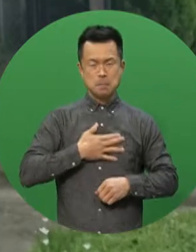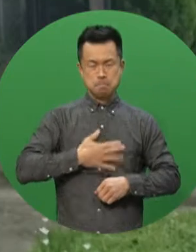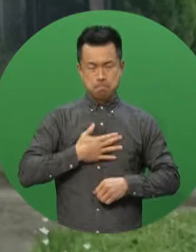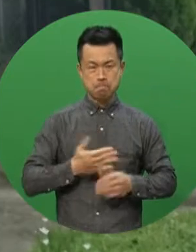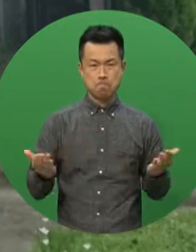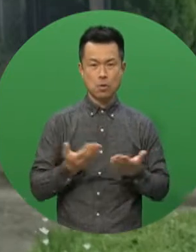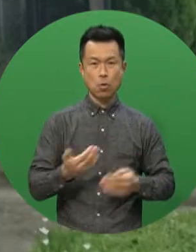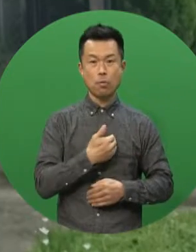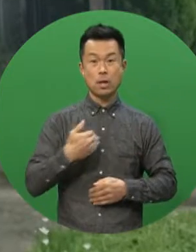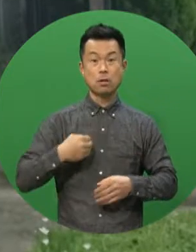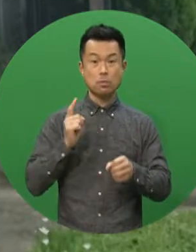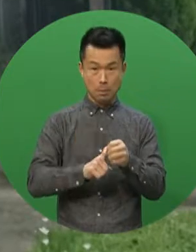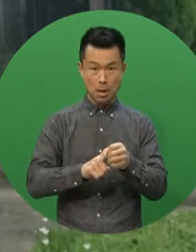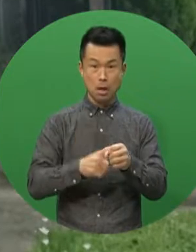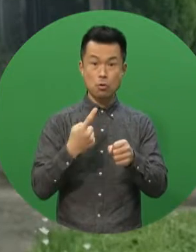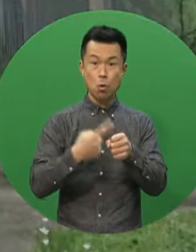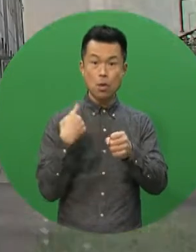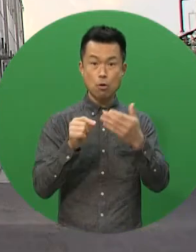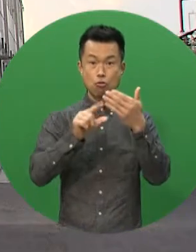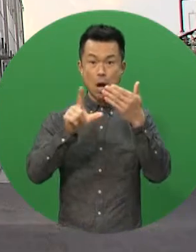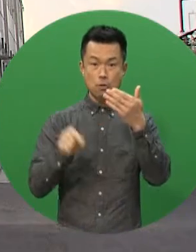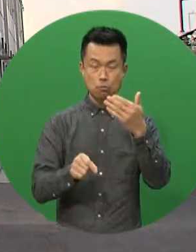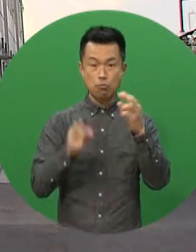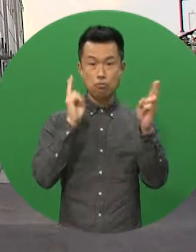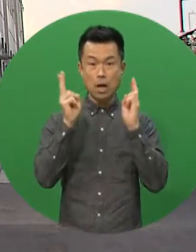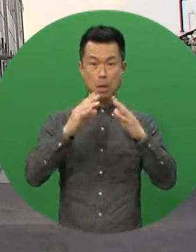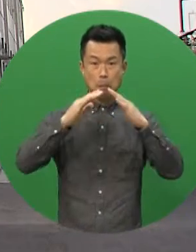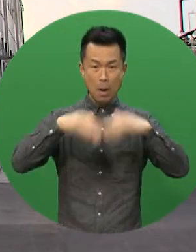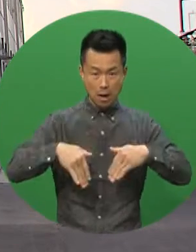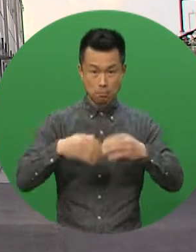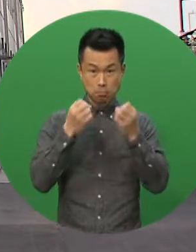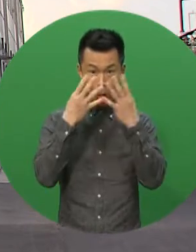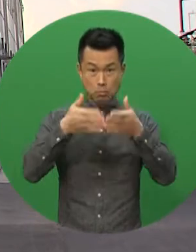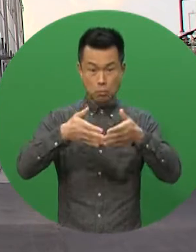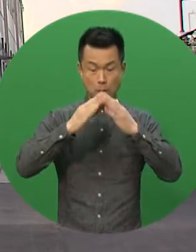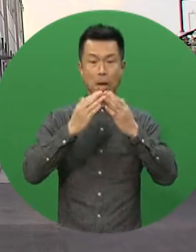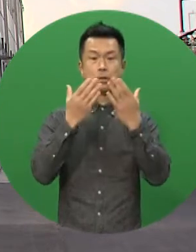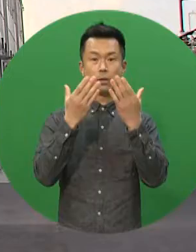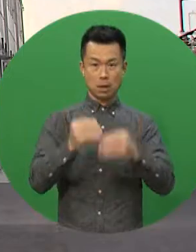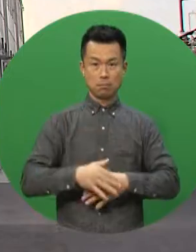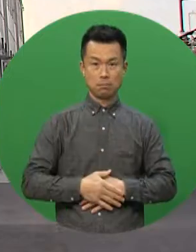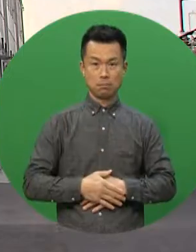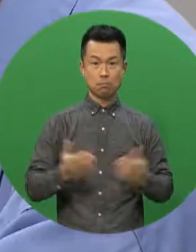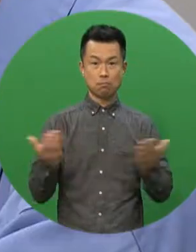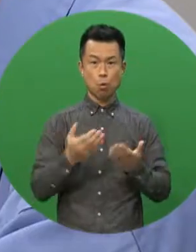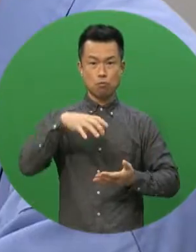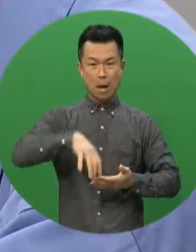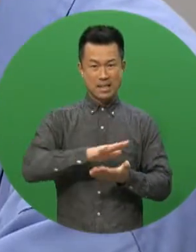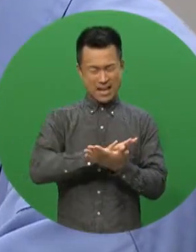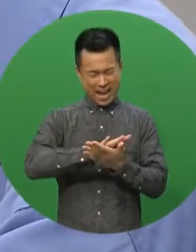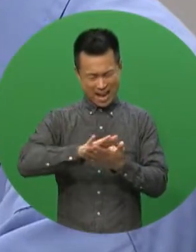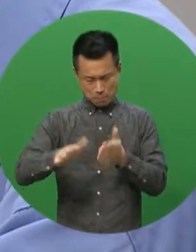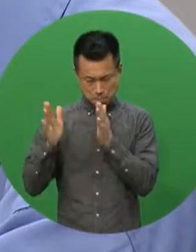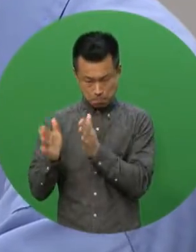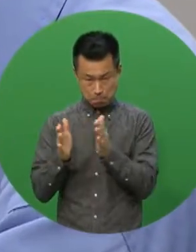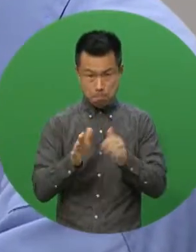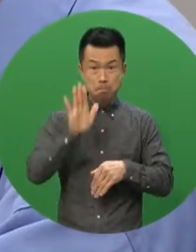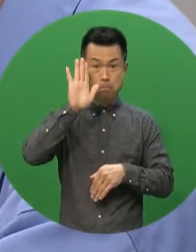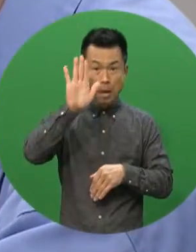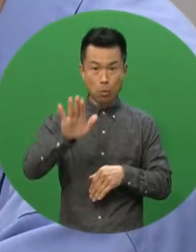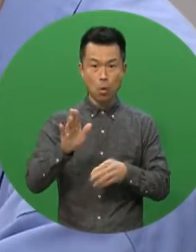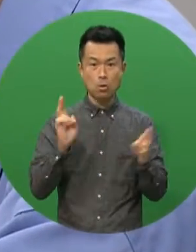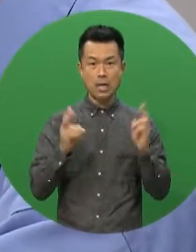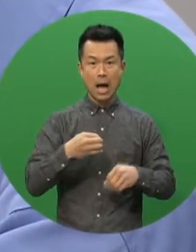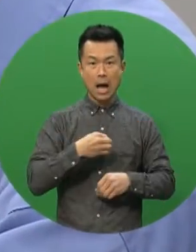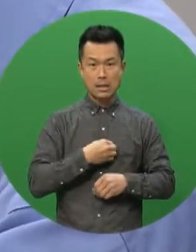よう、去年9月に社屋の建て替えを行いました。オフィスがきれいに整備され、社員の士気向上につ